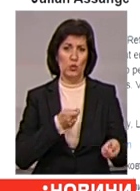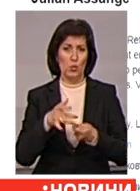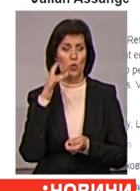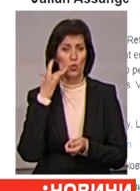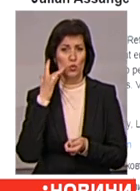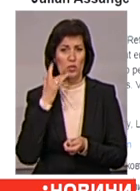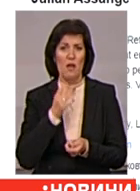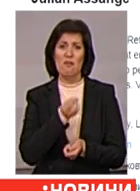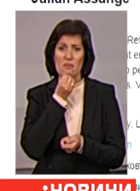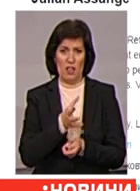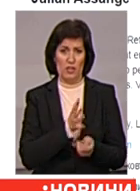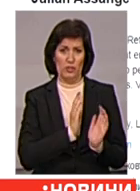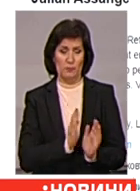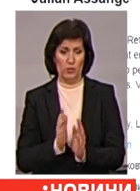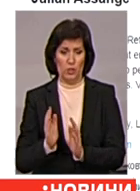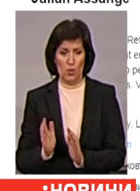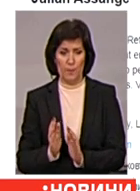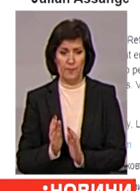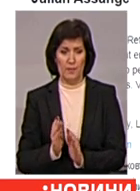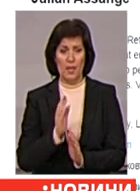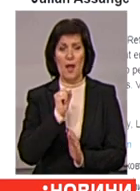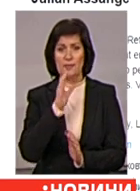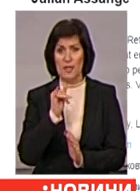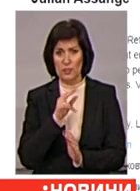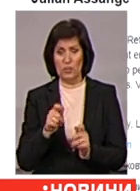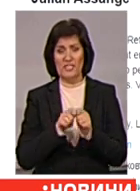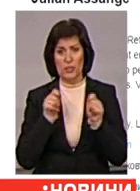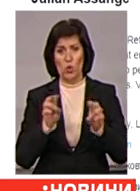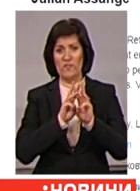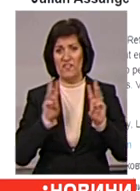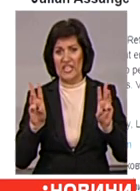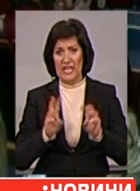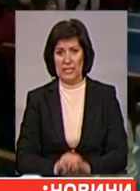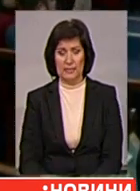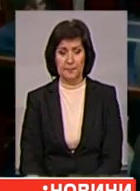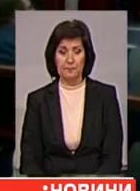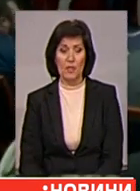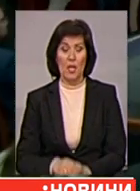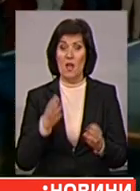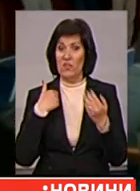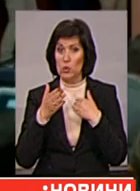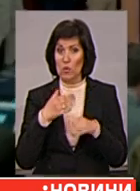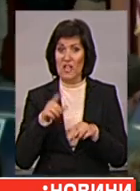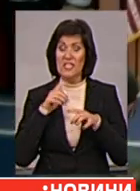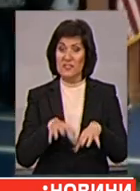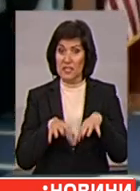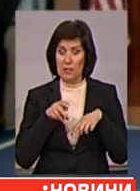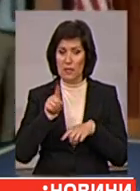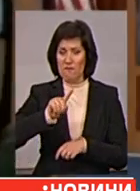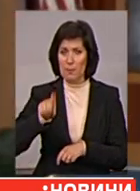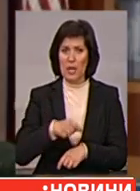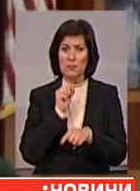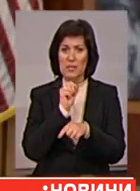США належним чином. Джуліан Ассанж, засновник WikiLeaks. Відреагували й у Сенаті. Там тепер